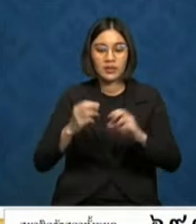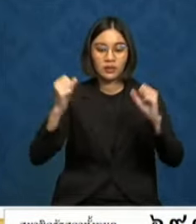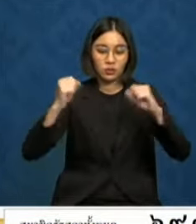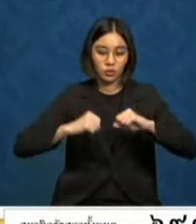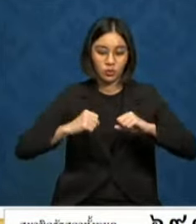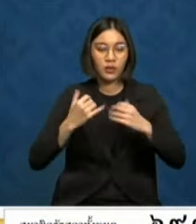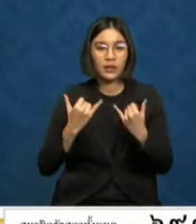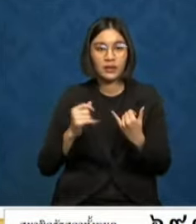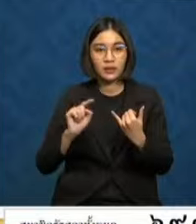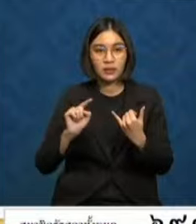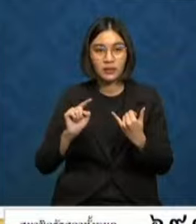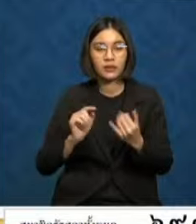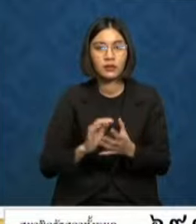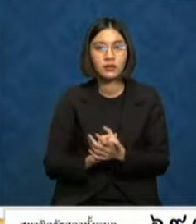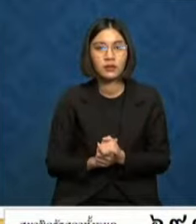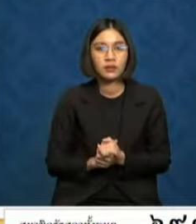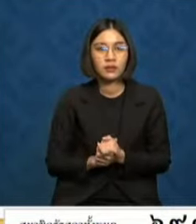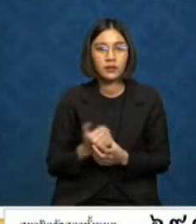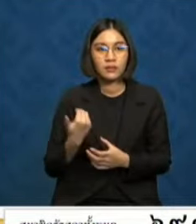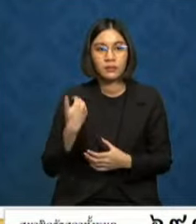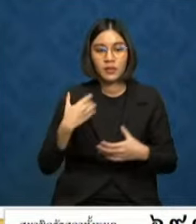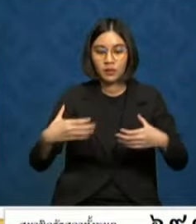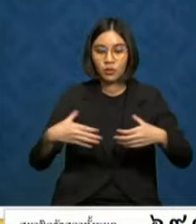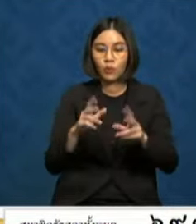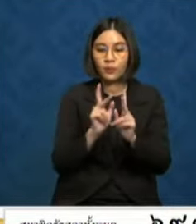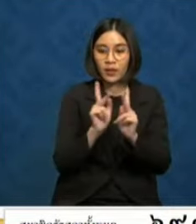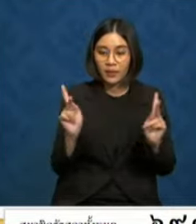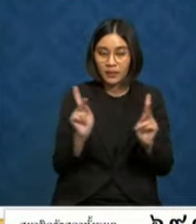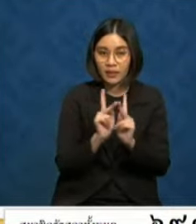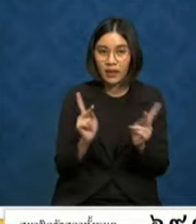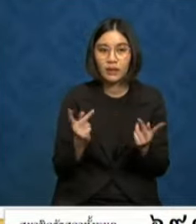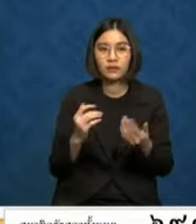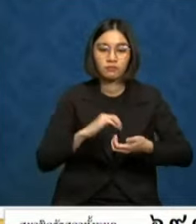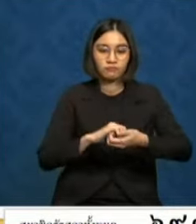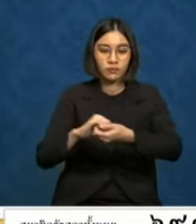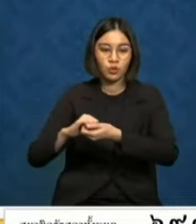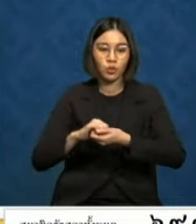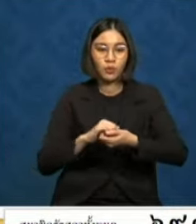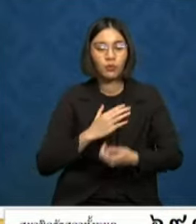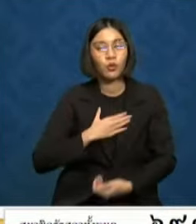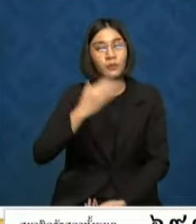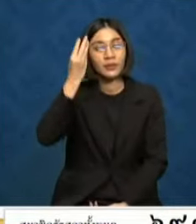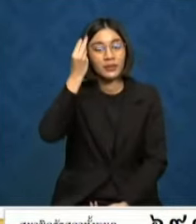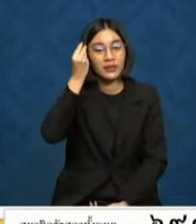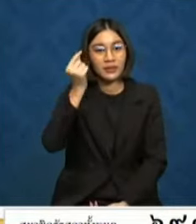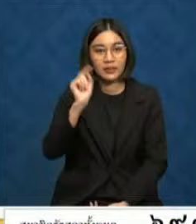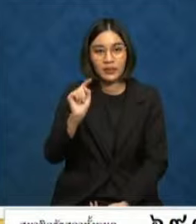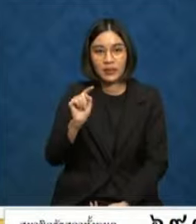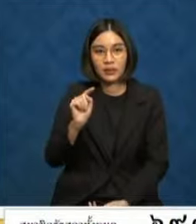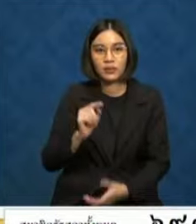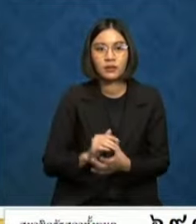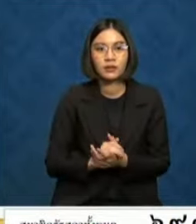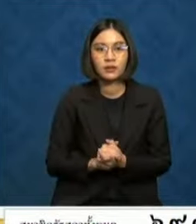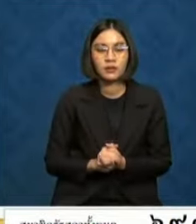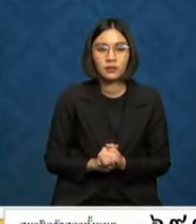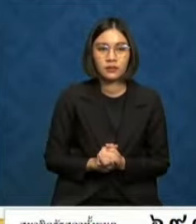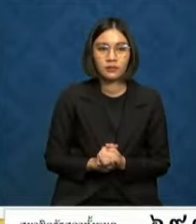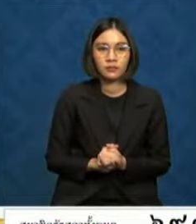งอันนี้รวมทั้งการที่มีคณะกรรมการร่วมนะครับผมมองว่า